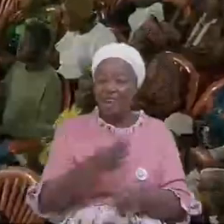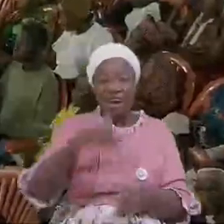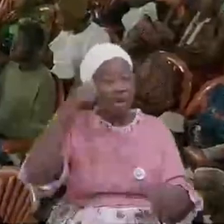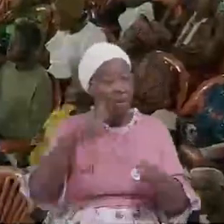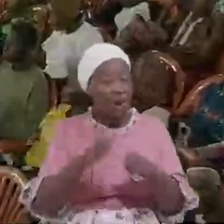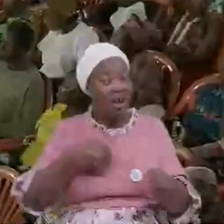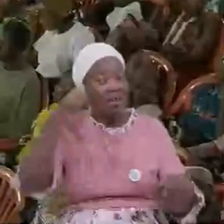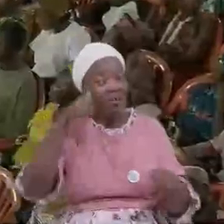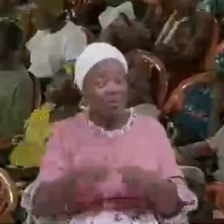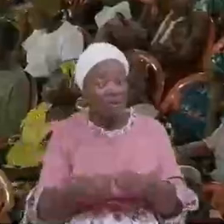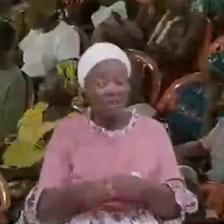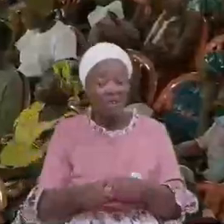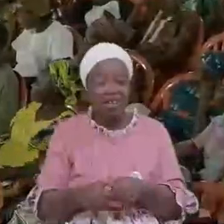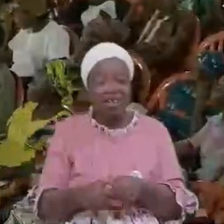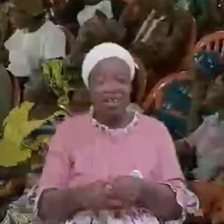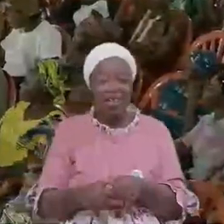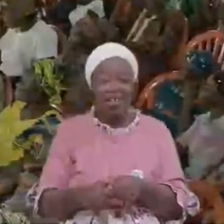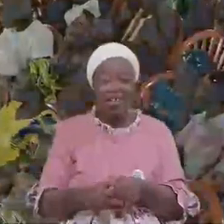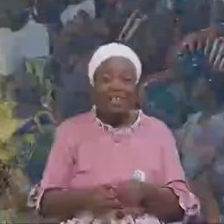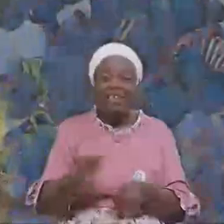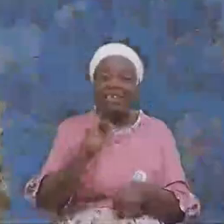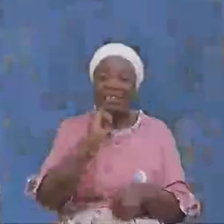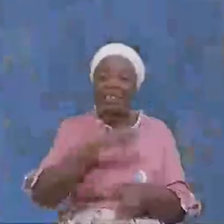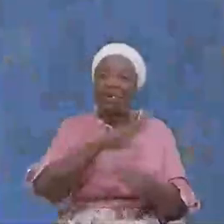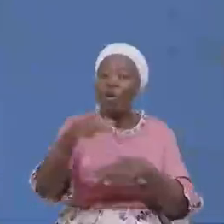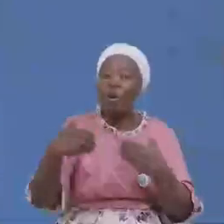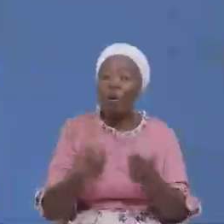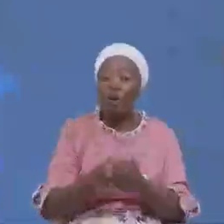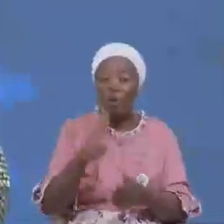Rappelez-vous, tout est par sa grâce.